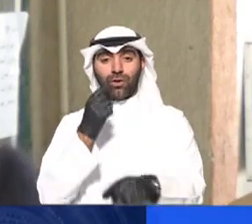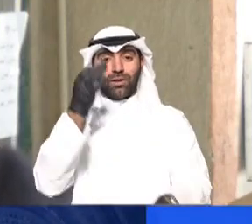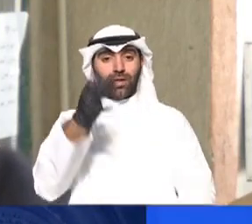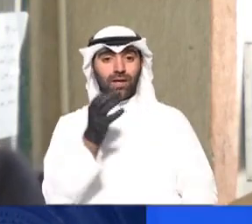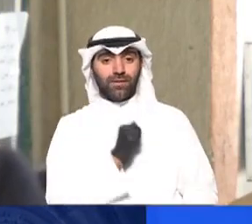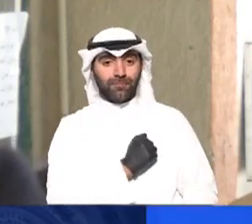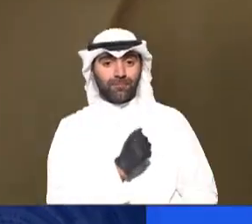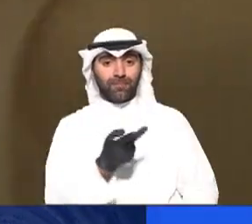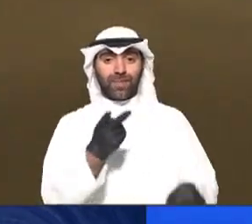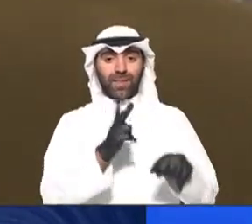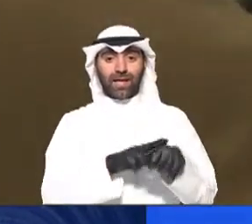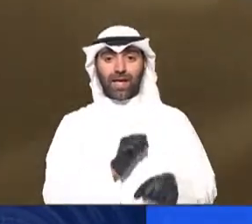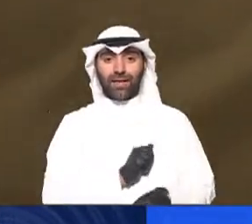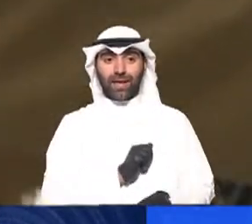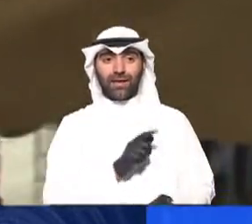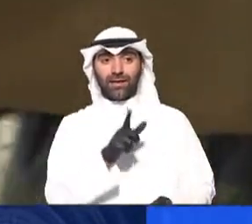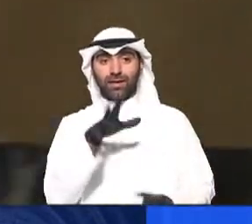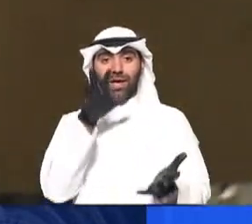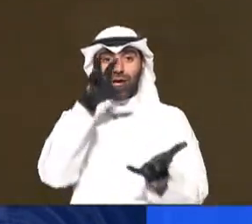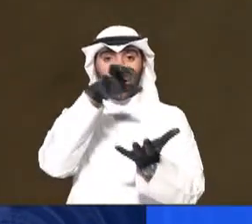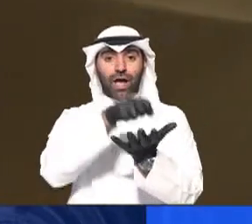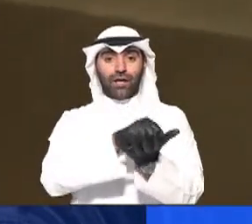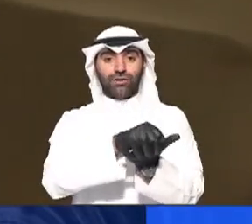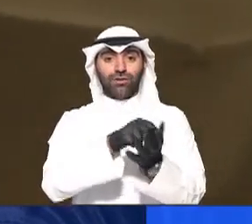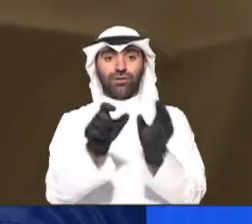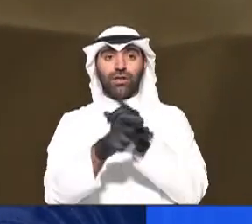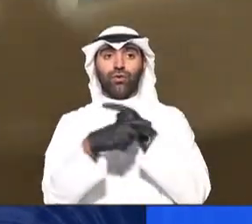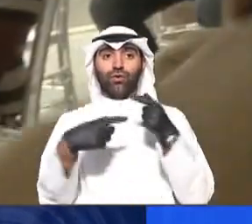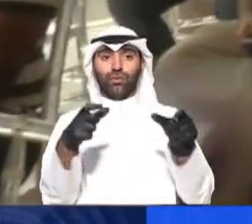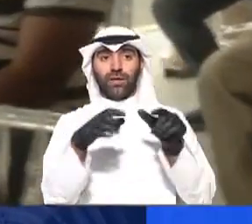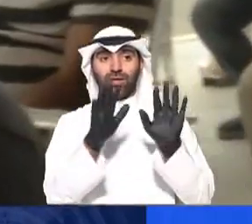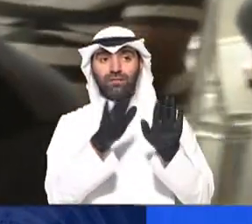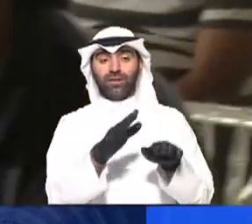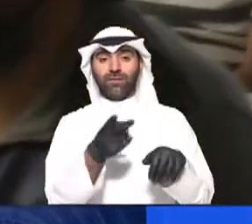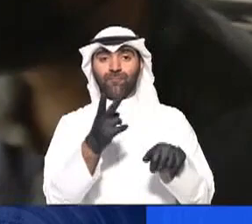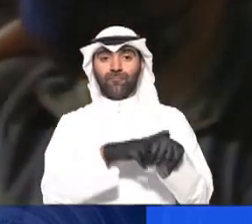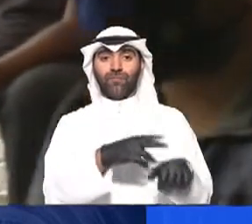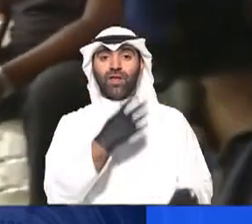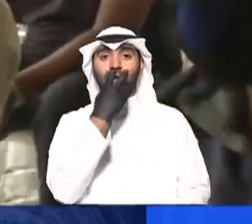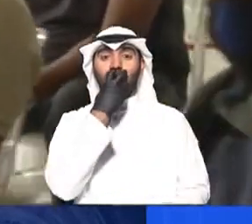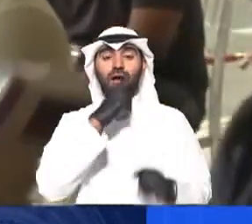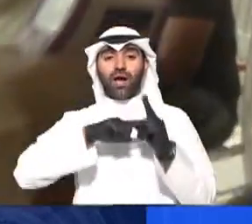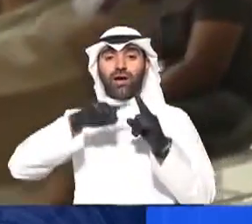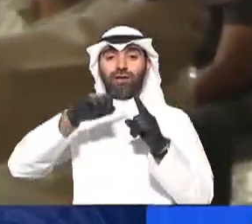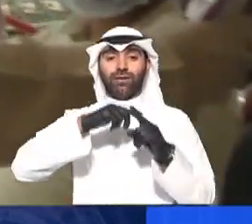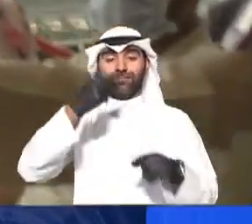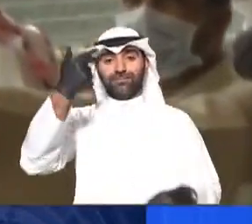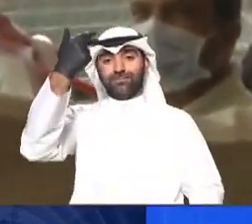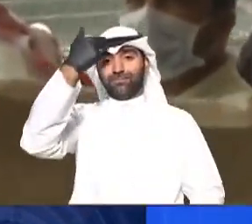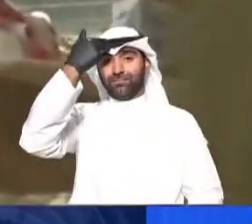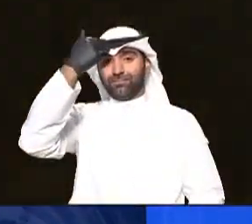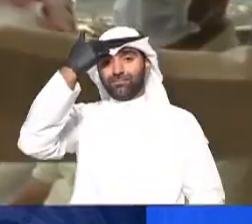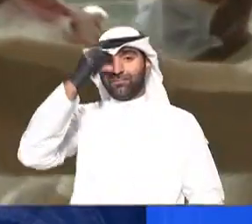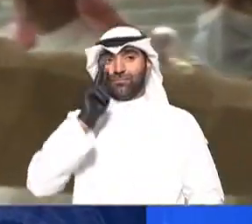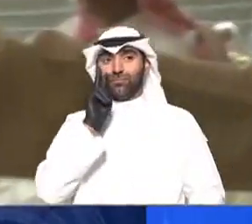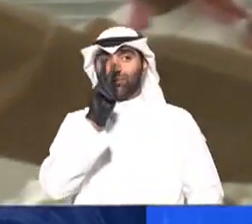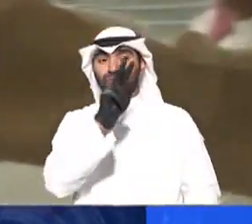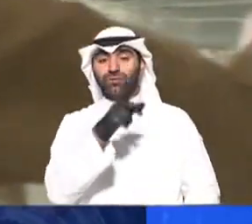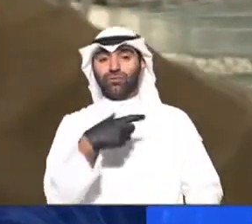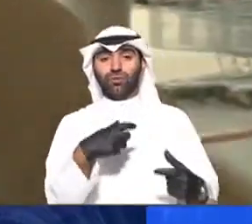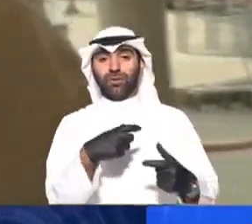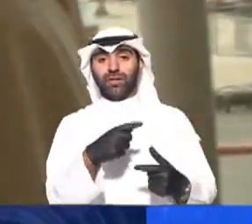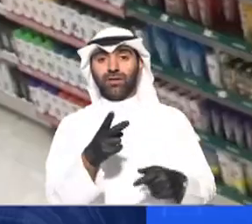المساهمين اللي يدشون داخل، ويكون فحص حرارة بالبداية قبل لا يدشون، وقاية السلامة، وطبعا يكون حجز مبدئي عن